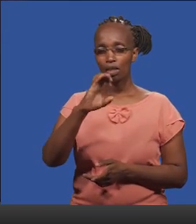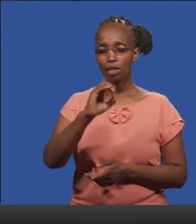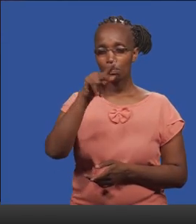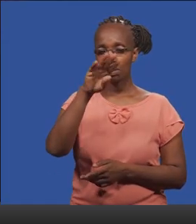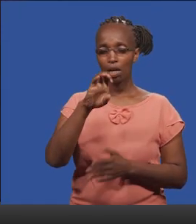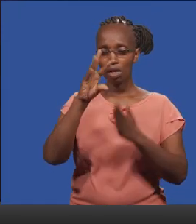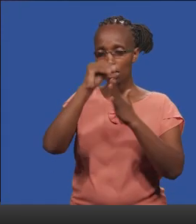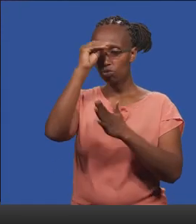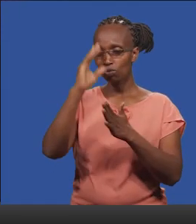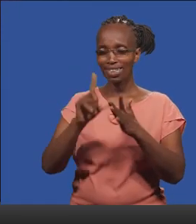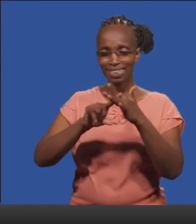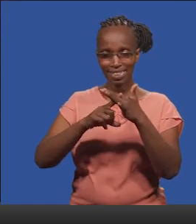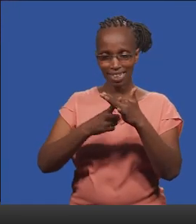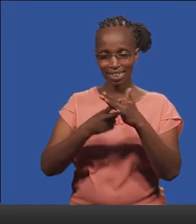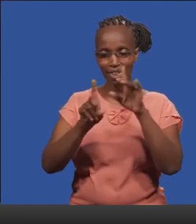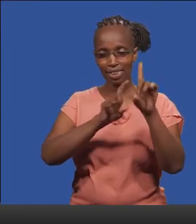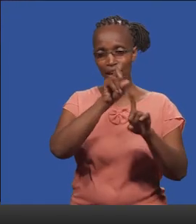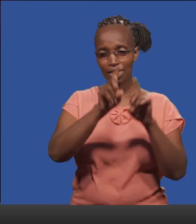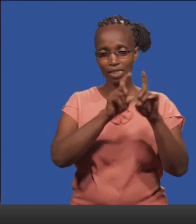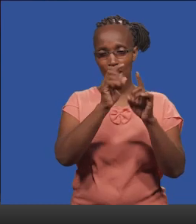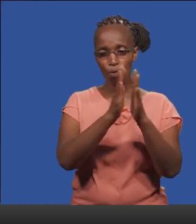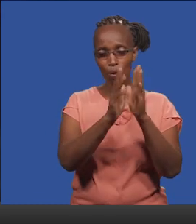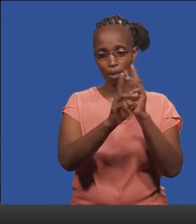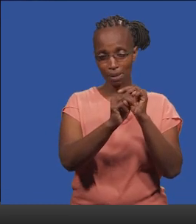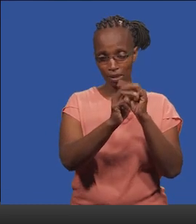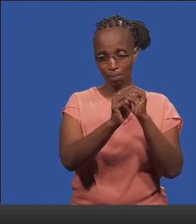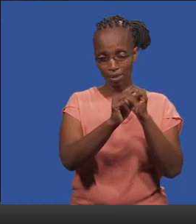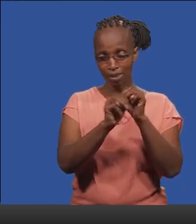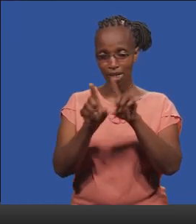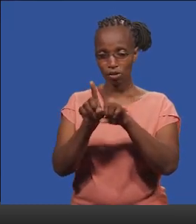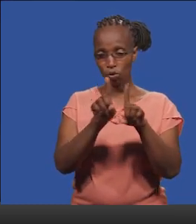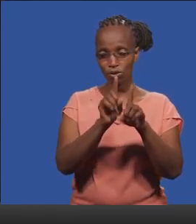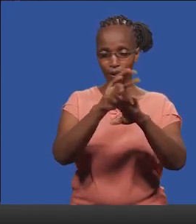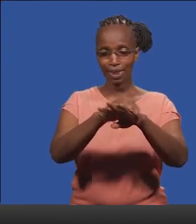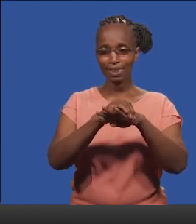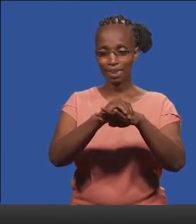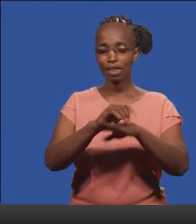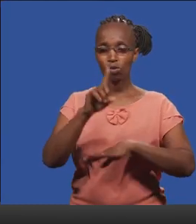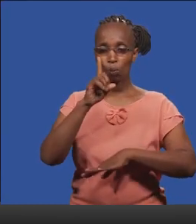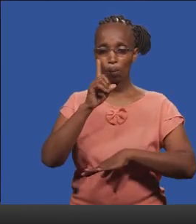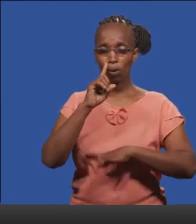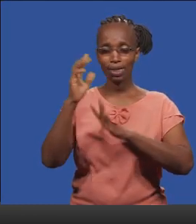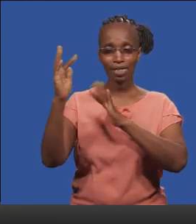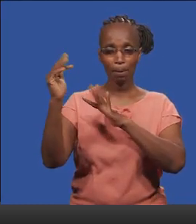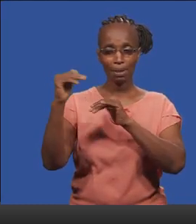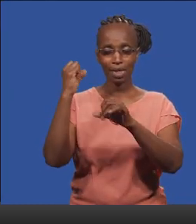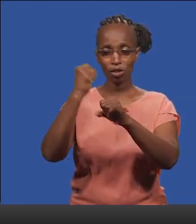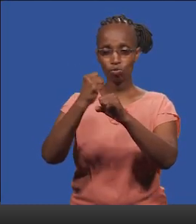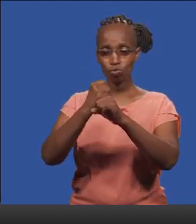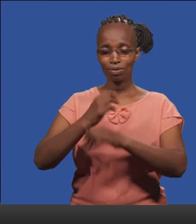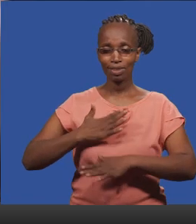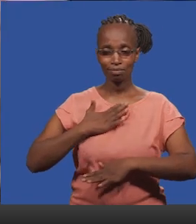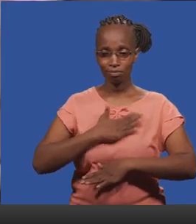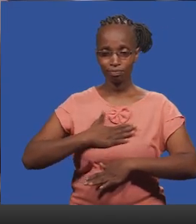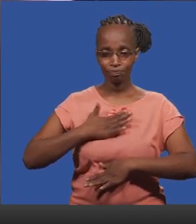Watainiwa wa KCP walianza na mtihani wa somo la hisabati na lugha ya Kiingereza na wanatarajiwa kufanya somo la sayansi